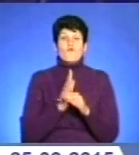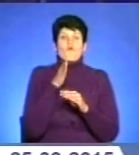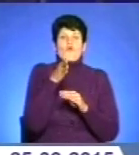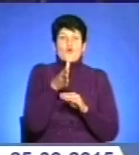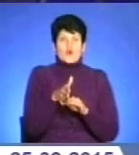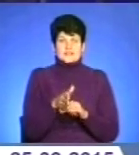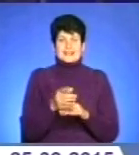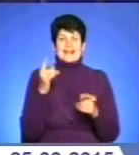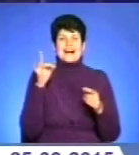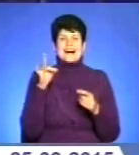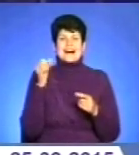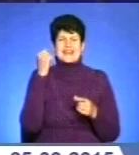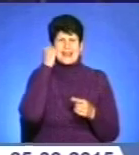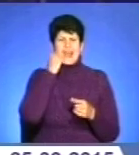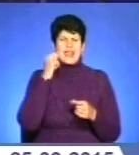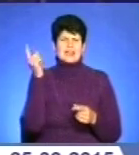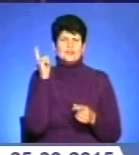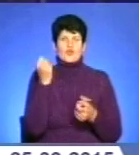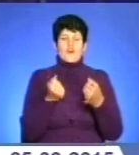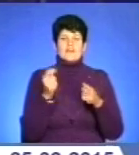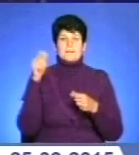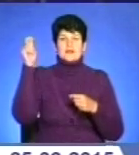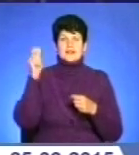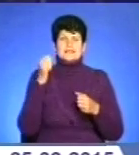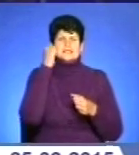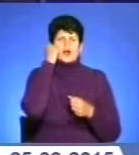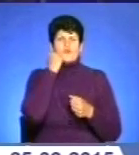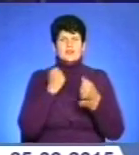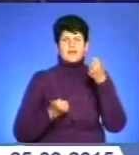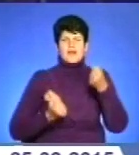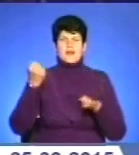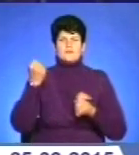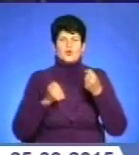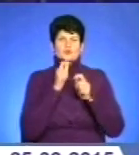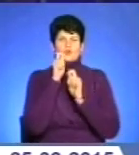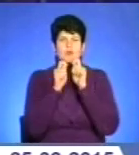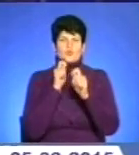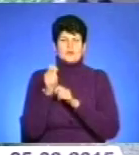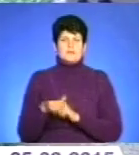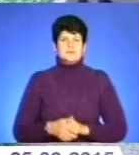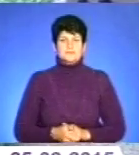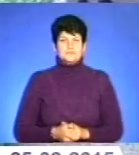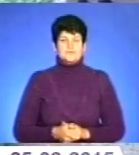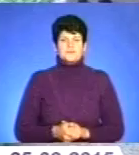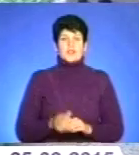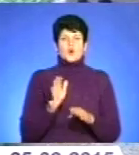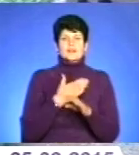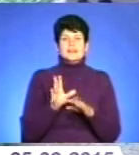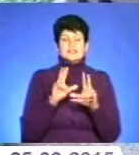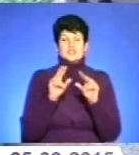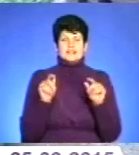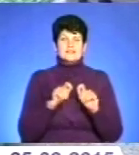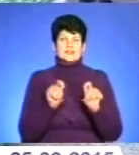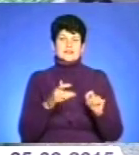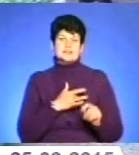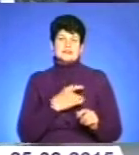міжнародного ретро-фестивалю «Золота підкова» завітав кортеж із старовинних авто із подарунками. Розділити щастя і відкрити